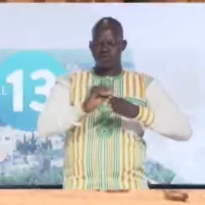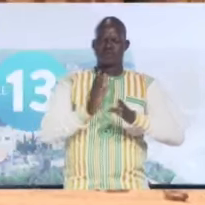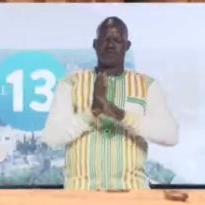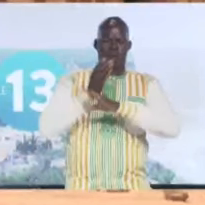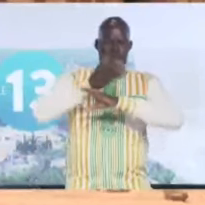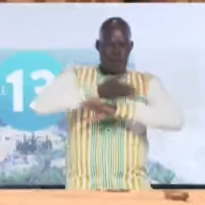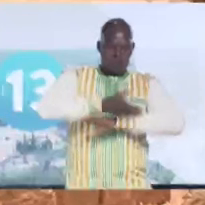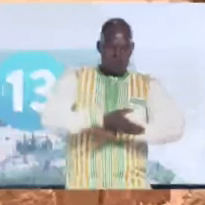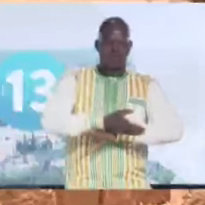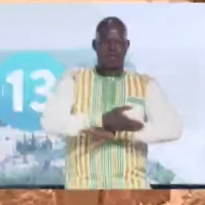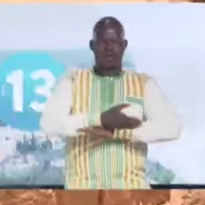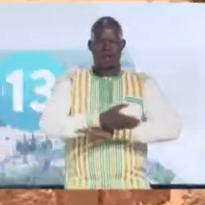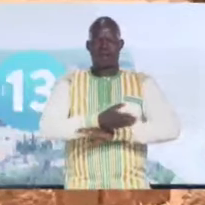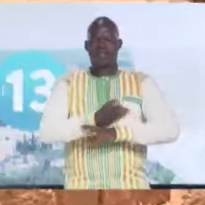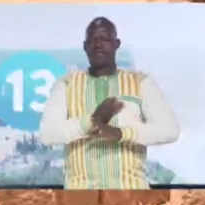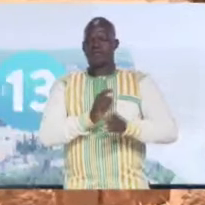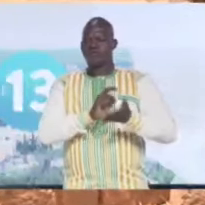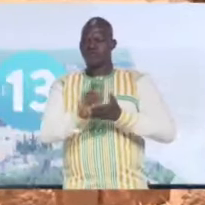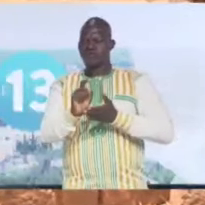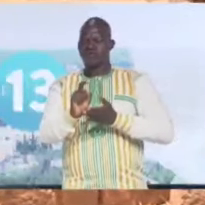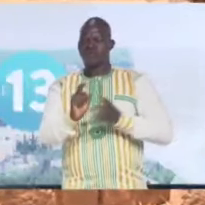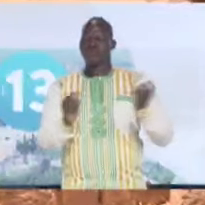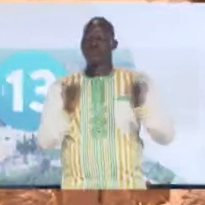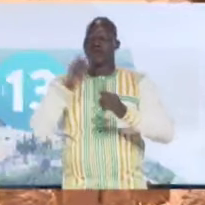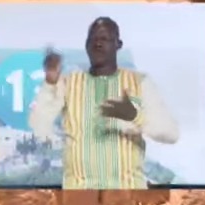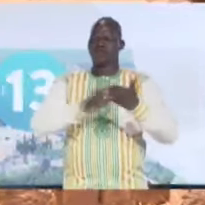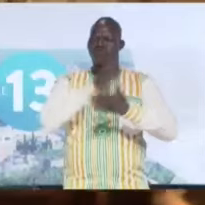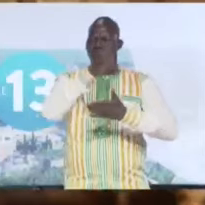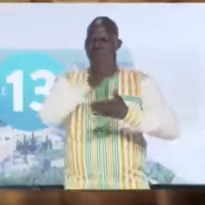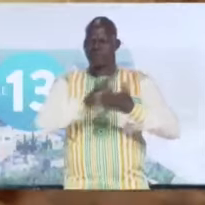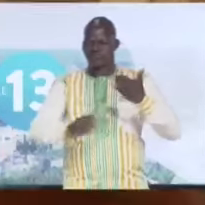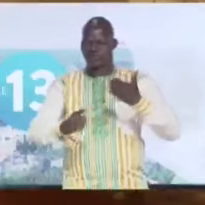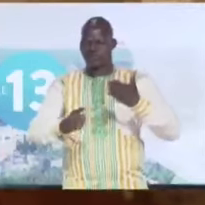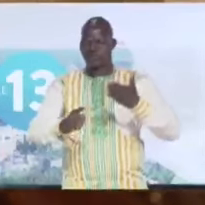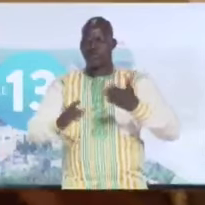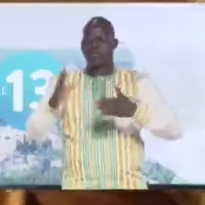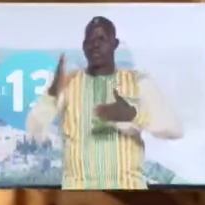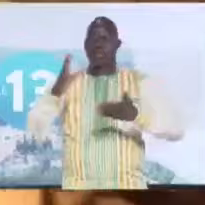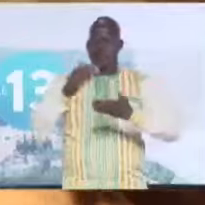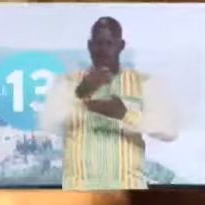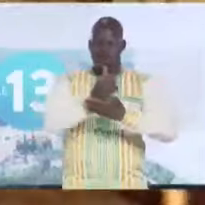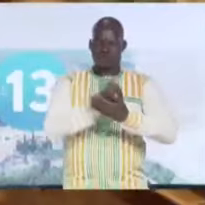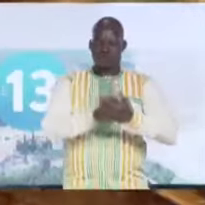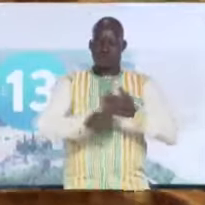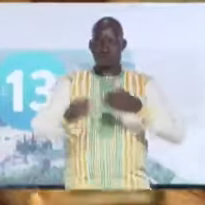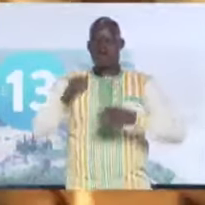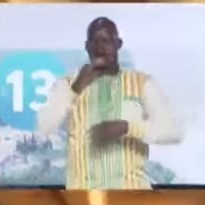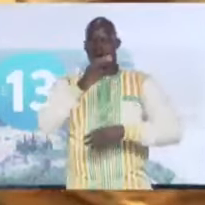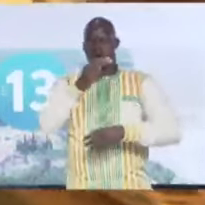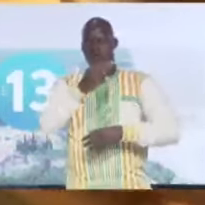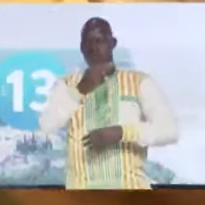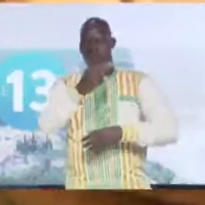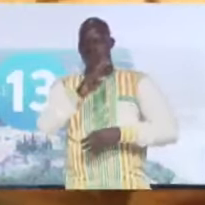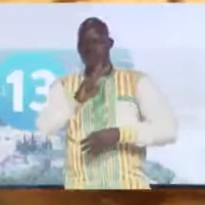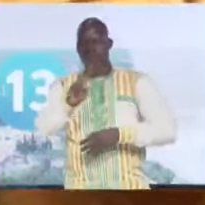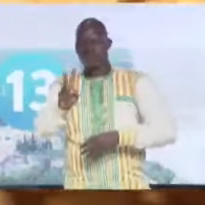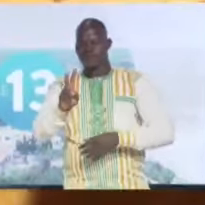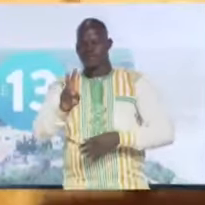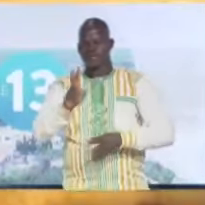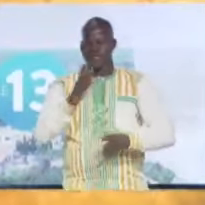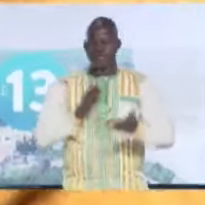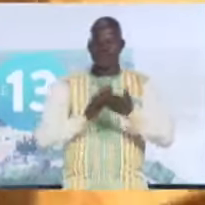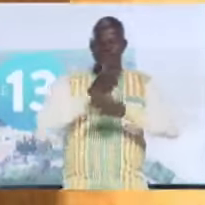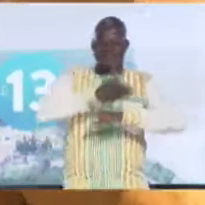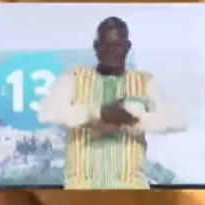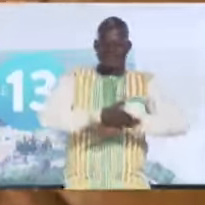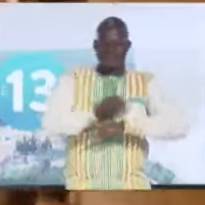ce, jusqu'à la suppression et la reconstitution de la Haute Volta. Elle a donc traversé le